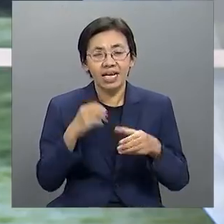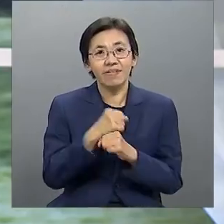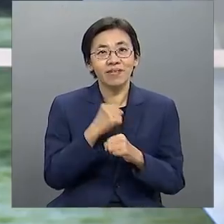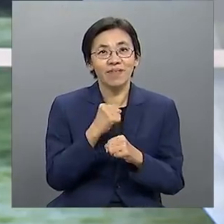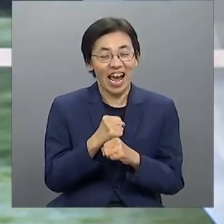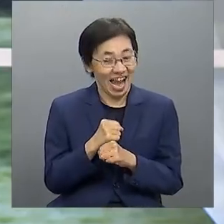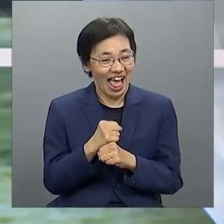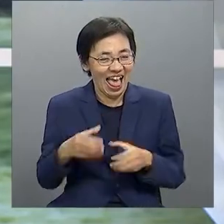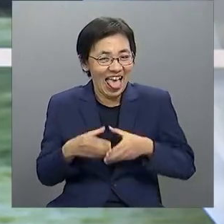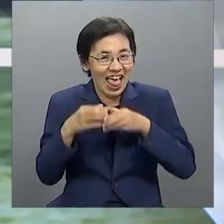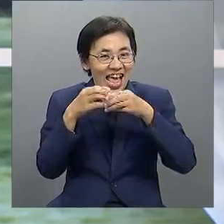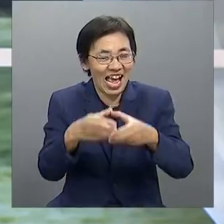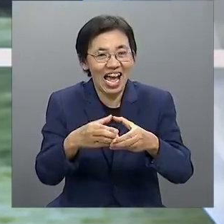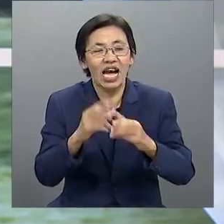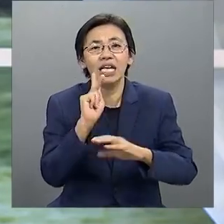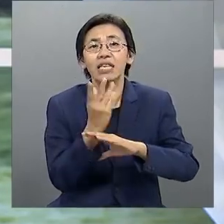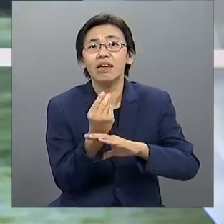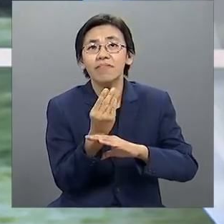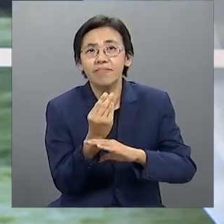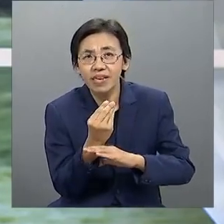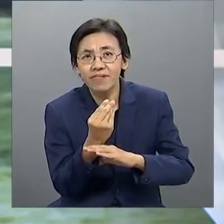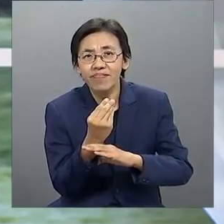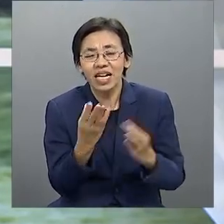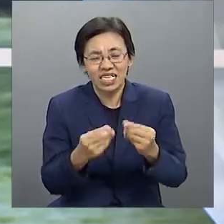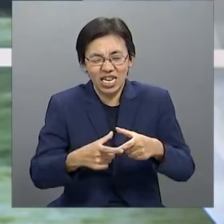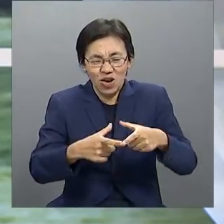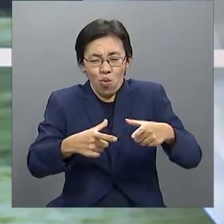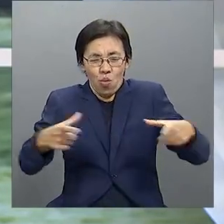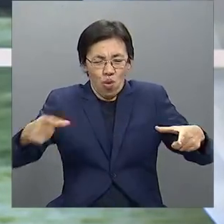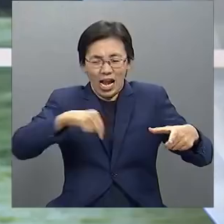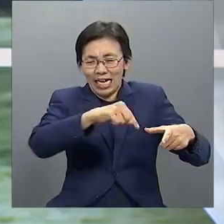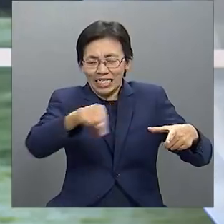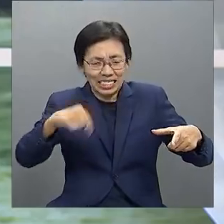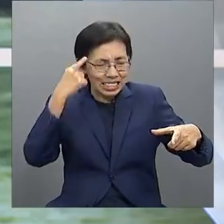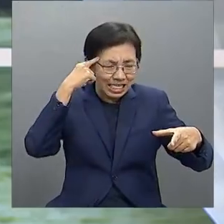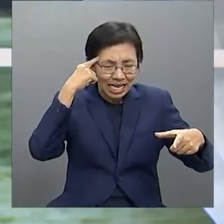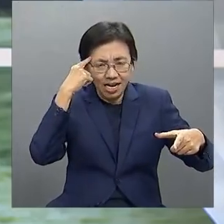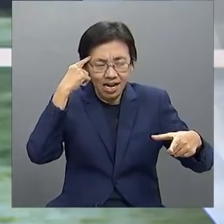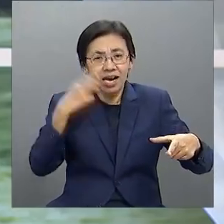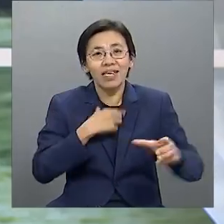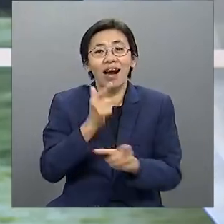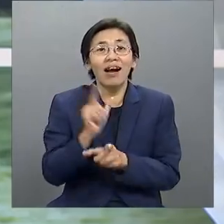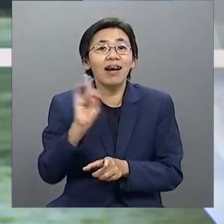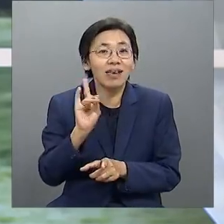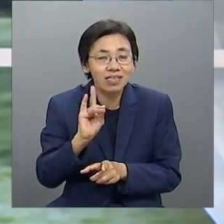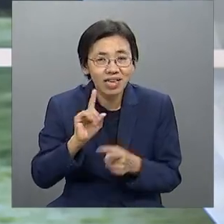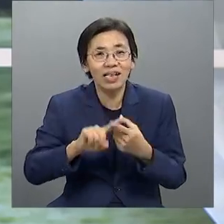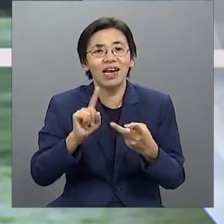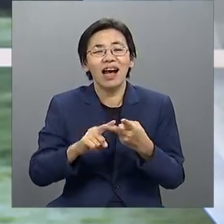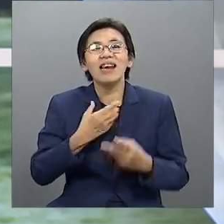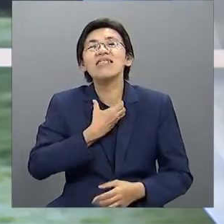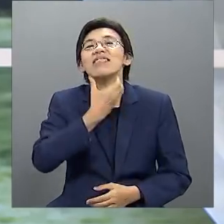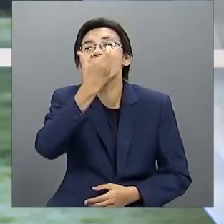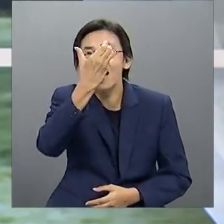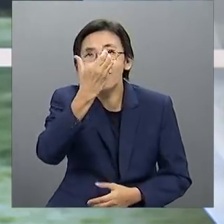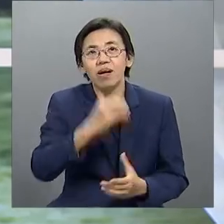พงเพชรเพราะว่าพี่ต๊อบเขามีพื้นที่เยอะเขากำลังหาที่อยู่ไงไหนจะเลี้ยงสัตว์ที่เขาชอบอีกไหนจะยีราฟไหนจะโลมา